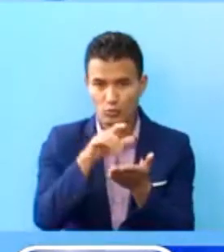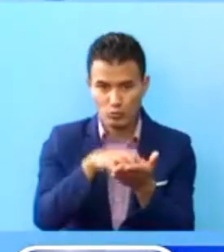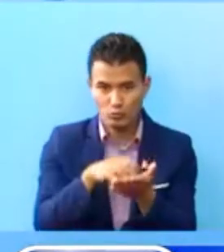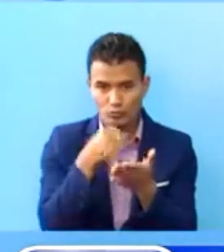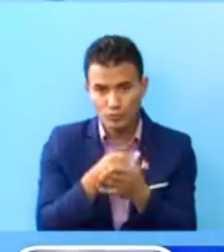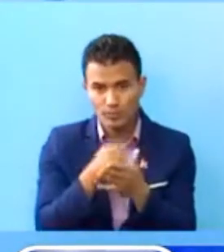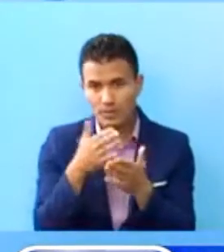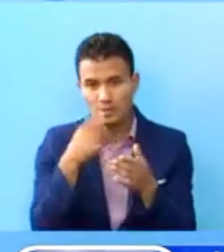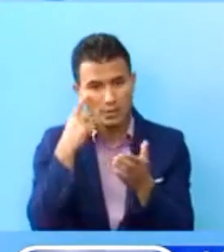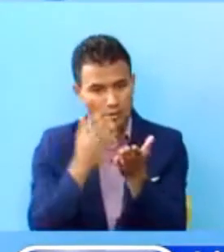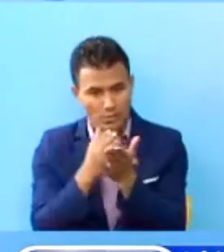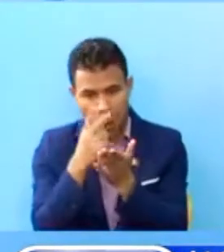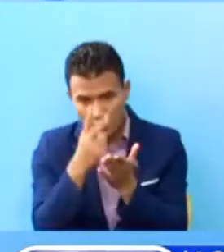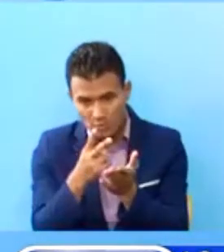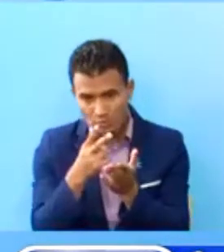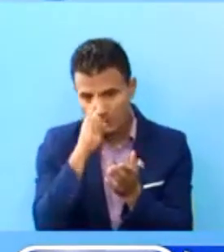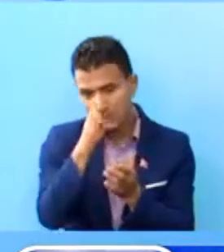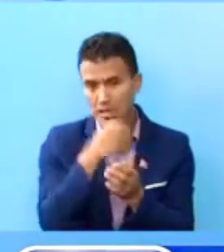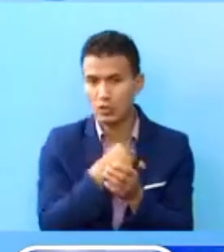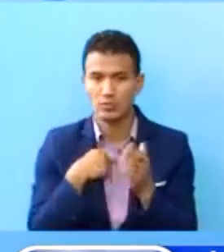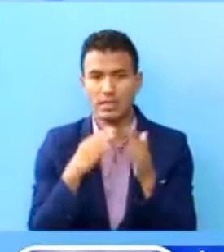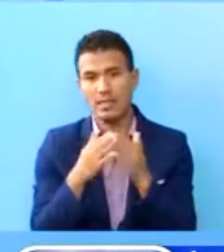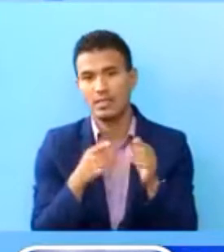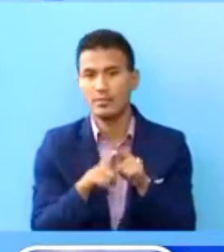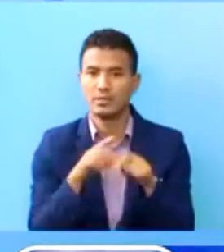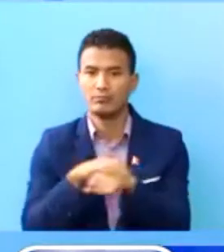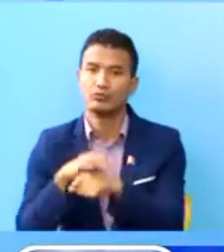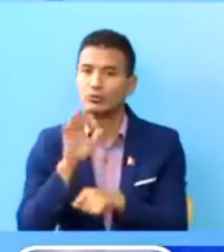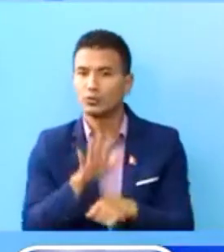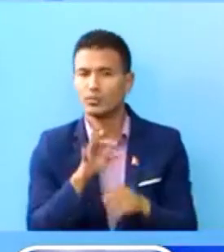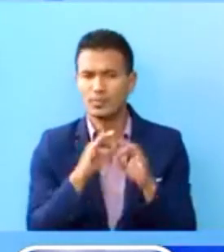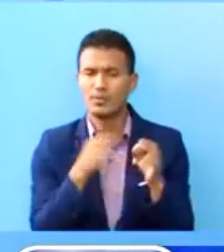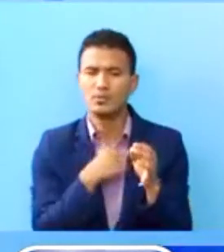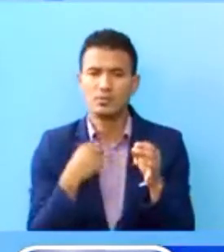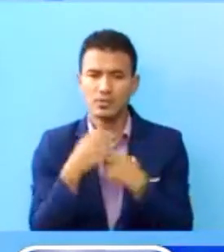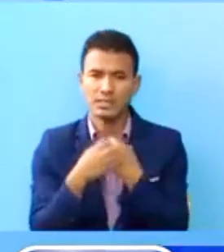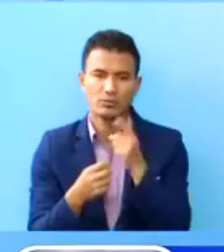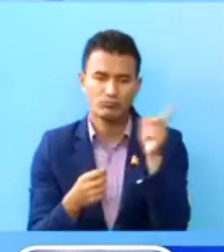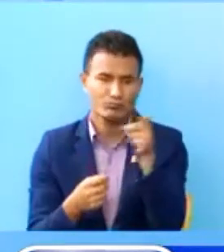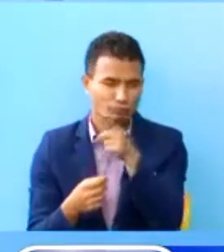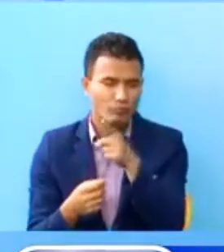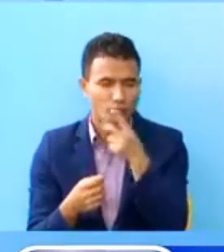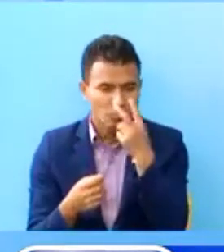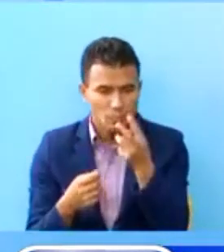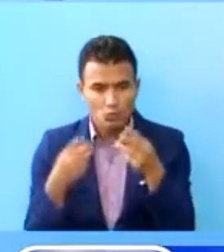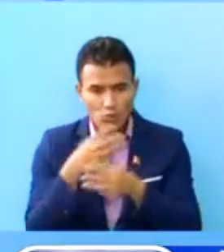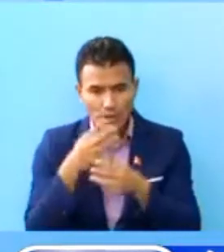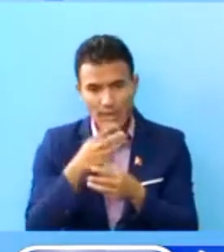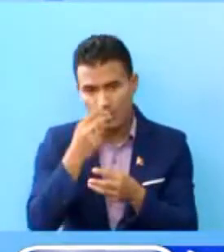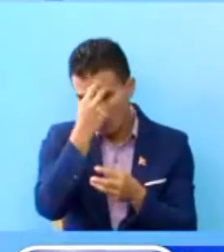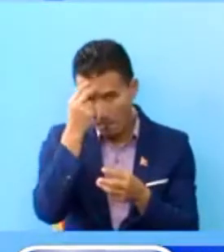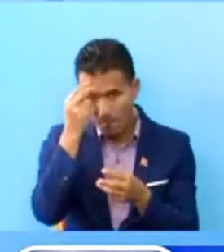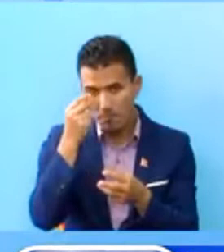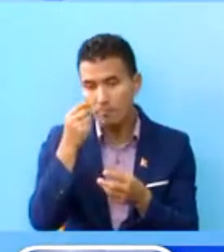लक्षण भेटाएर सिधै अस्पताल लगेको अवस्था पनि छ। यसरी विभिन्न देशहरूमध्ये खास गरेर खाडीका देशहरू उदाहरणको रूपमा भन्दा साउदी